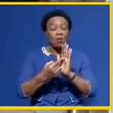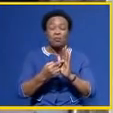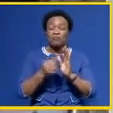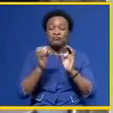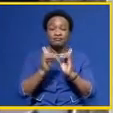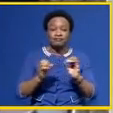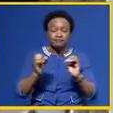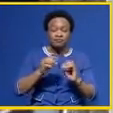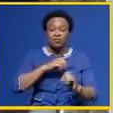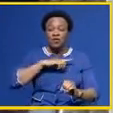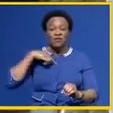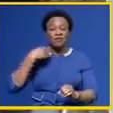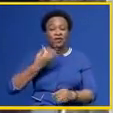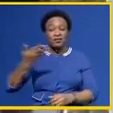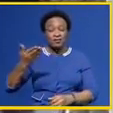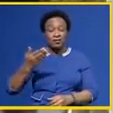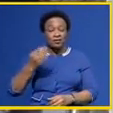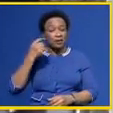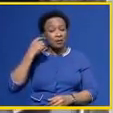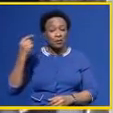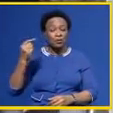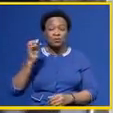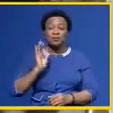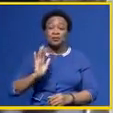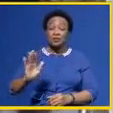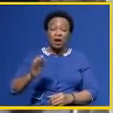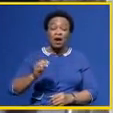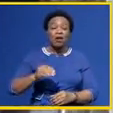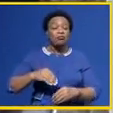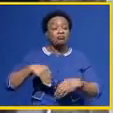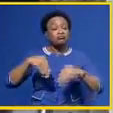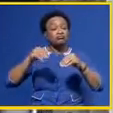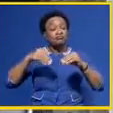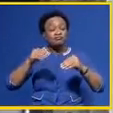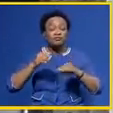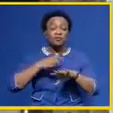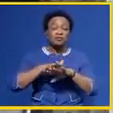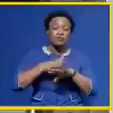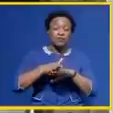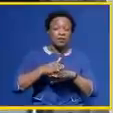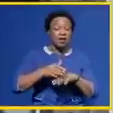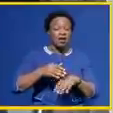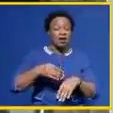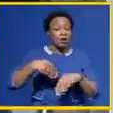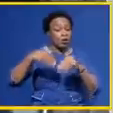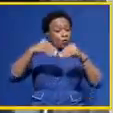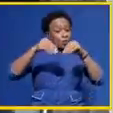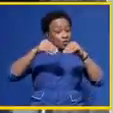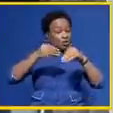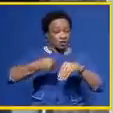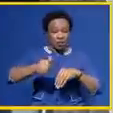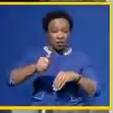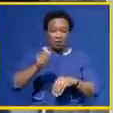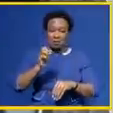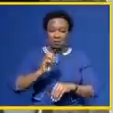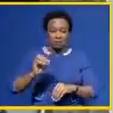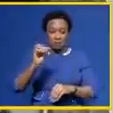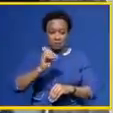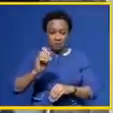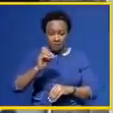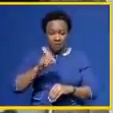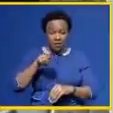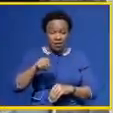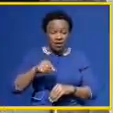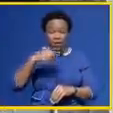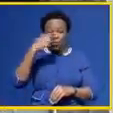fulani kakaa na wala kuwasikia wao wanajinadi au kujilabu. Sasa hii ndio sifa ya Chama cha Mapinduzi.